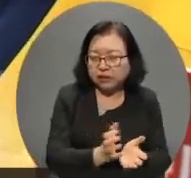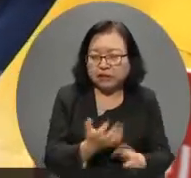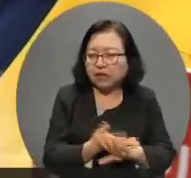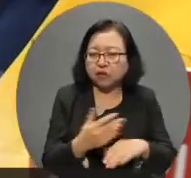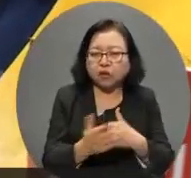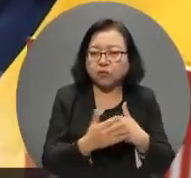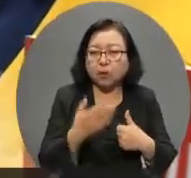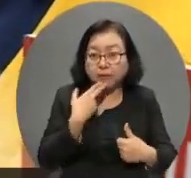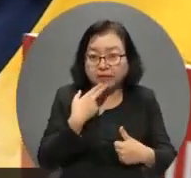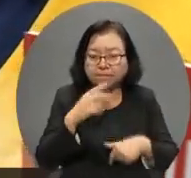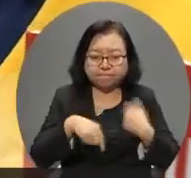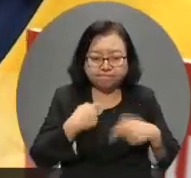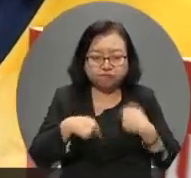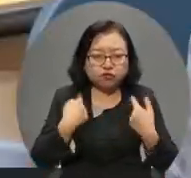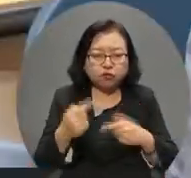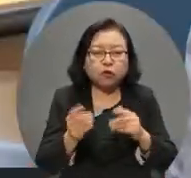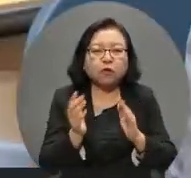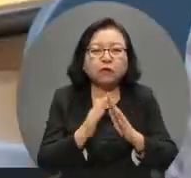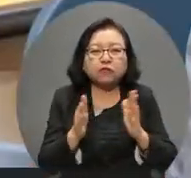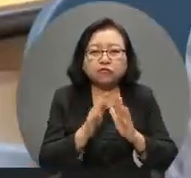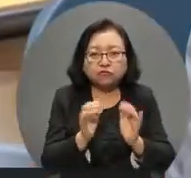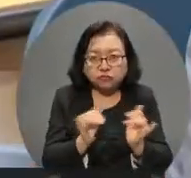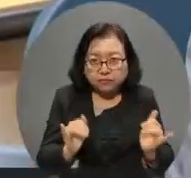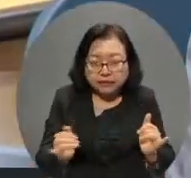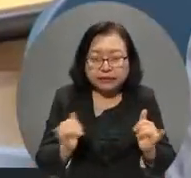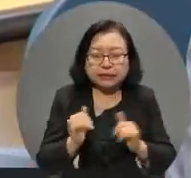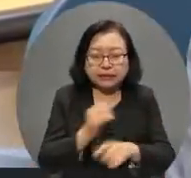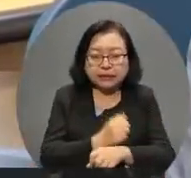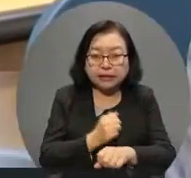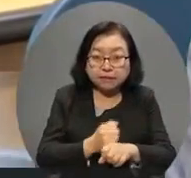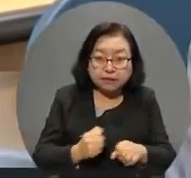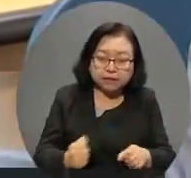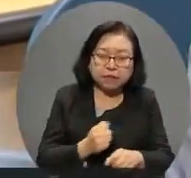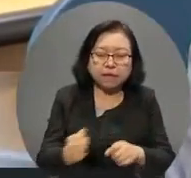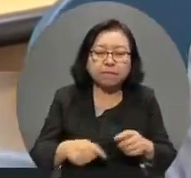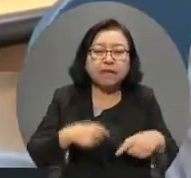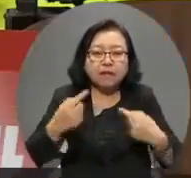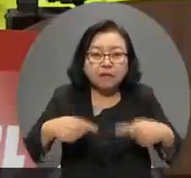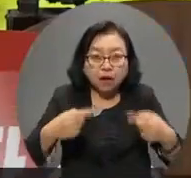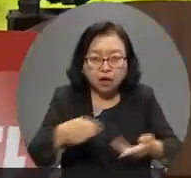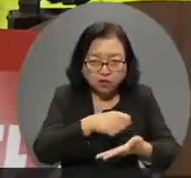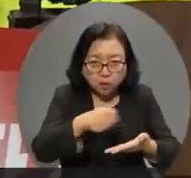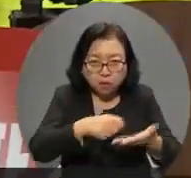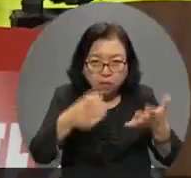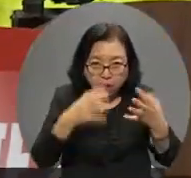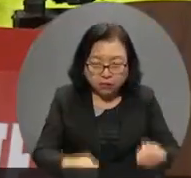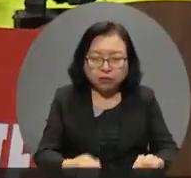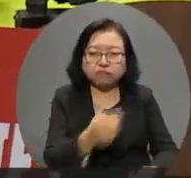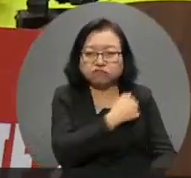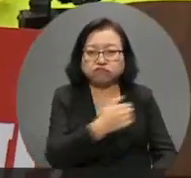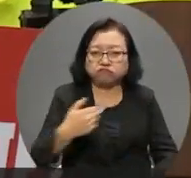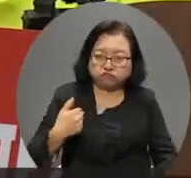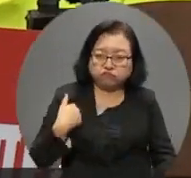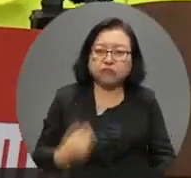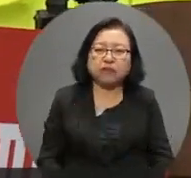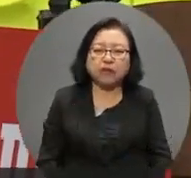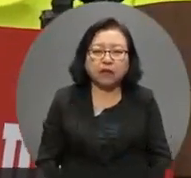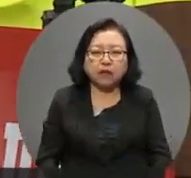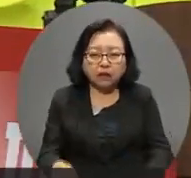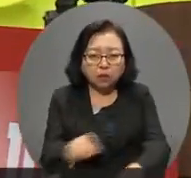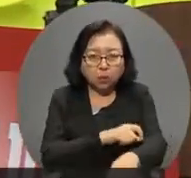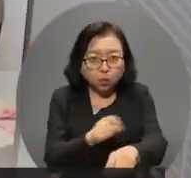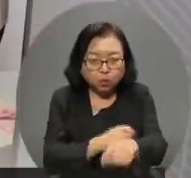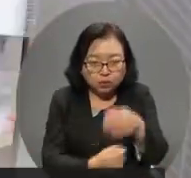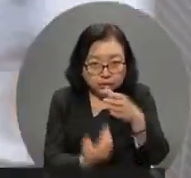도민 참여가 폭발적으로 늘고 있어 기적같이 요건을 채울 것이라고 자신감을 내비쳤습니다. 오송 참사 유족